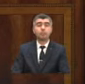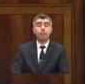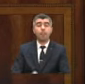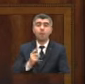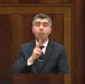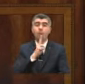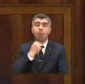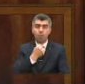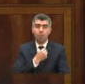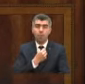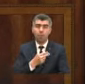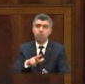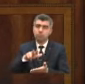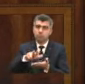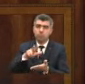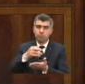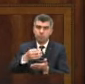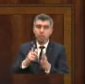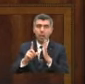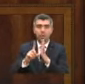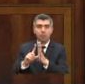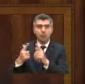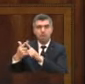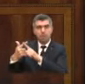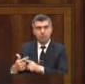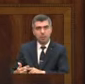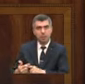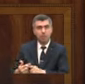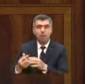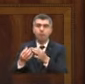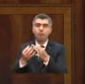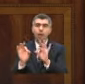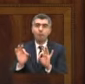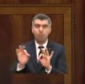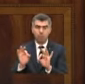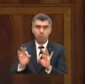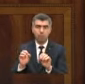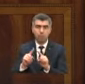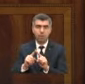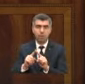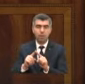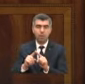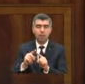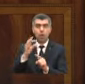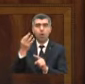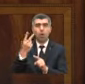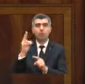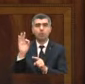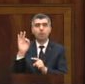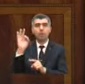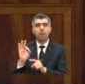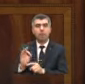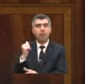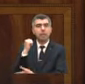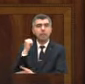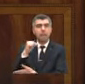الحكومة وأنتم صادقتم في قوانين مالية على الإعفاء من القيمة المضافة، من الضريبة